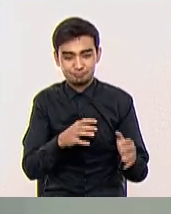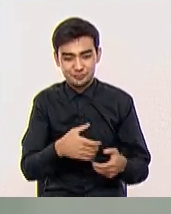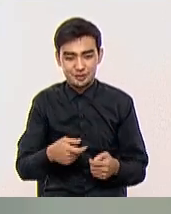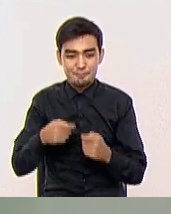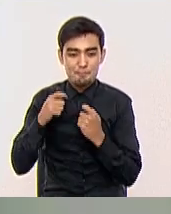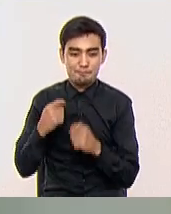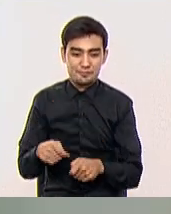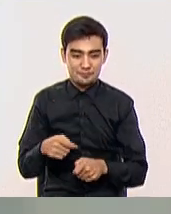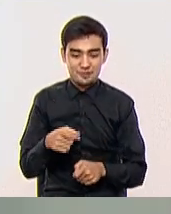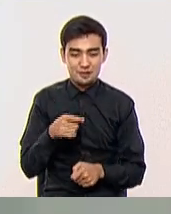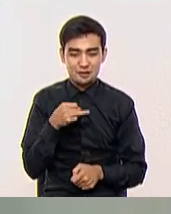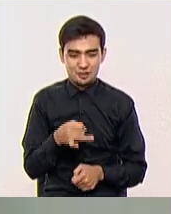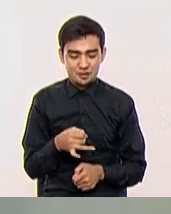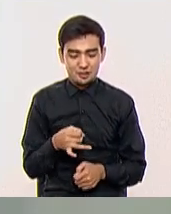сату